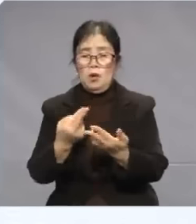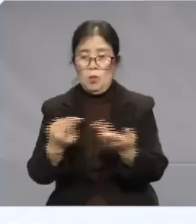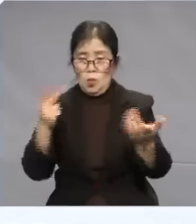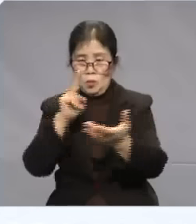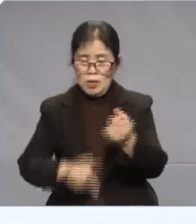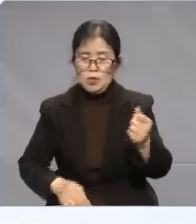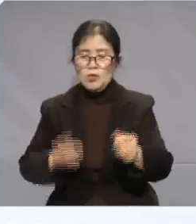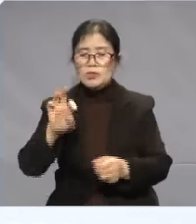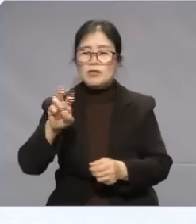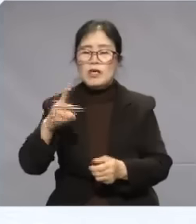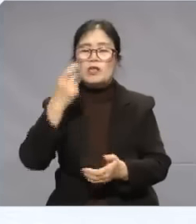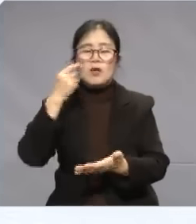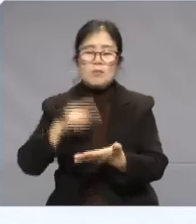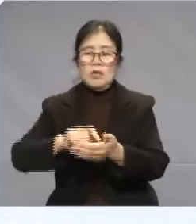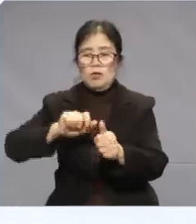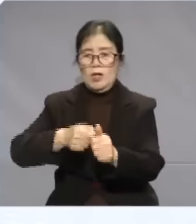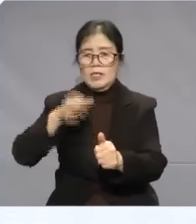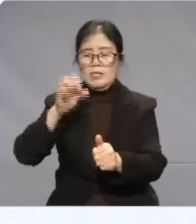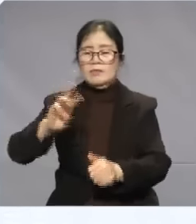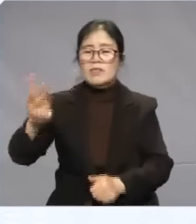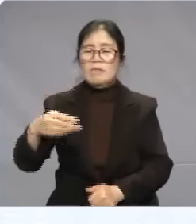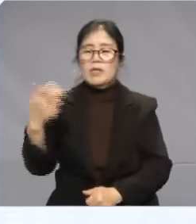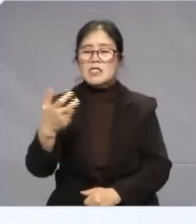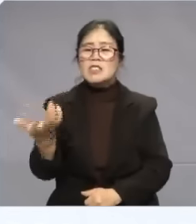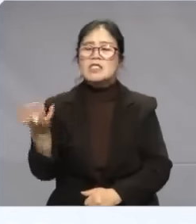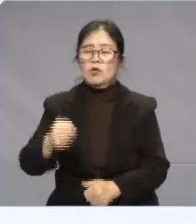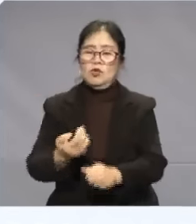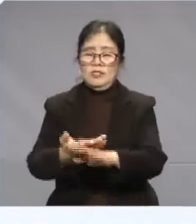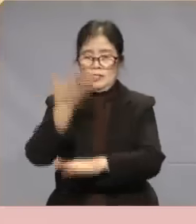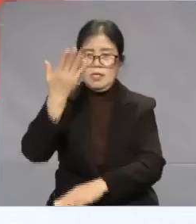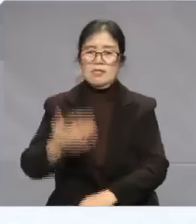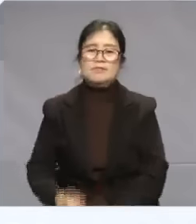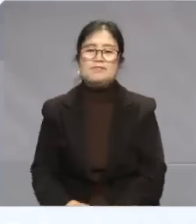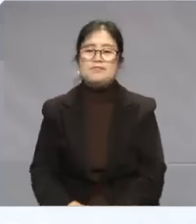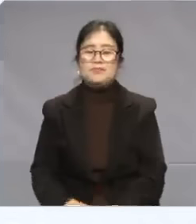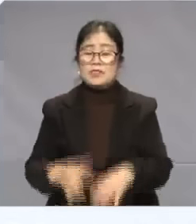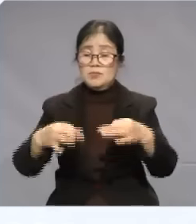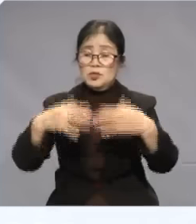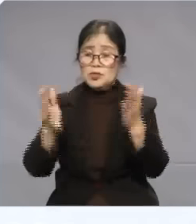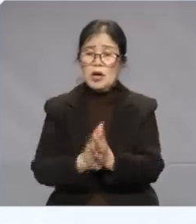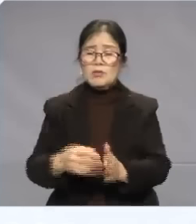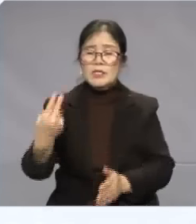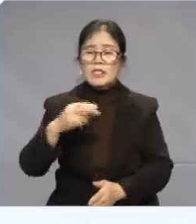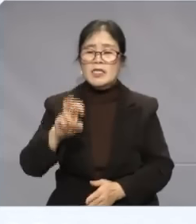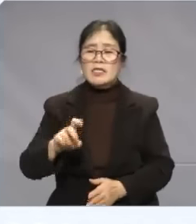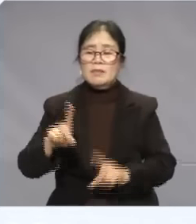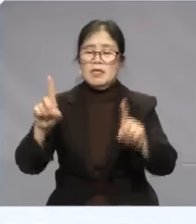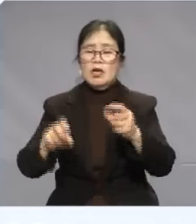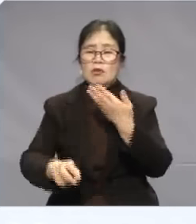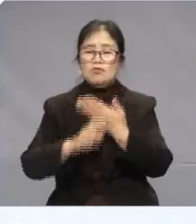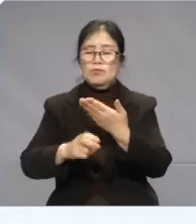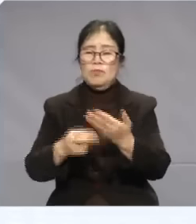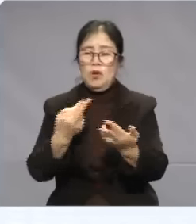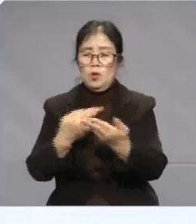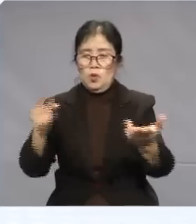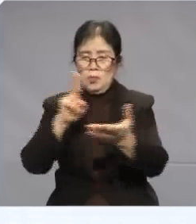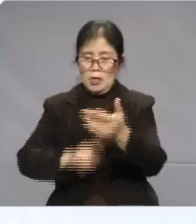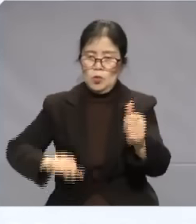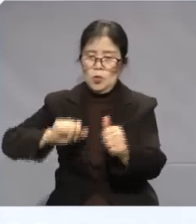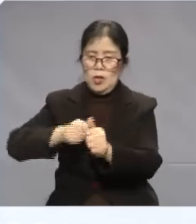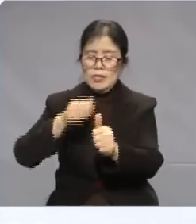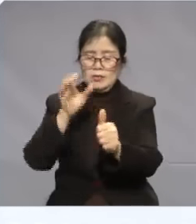33건 적발, 과징금은 370억 원 이상입니다. 금융당국이 2021년 불법 공매도 과징금 제도를